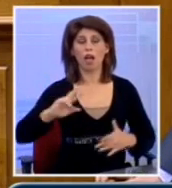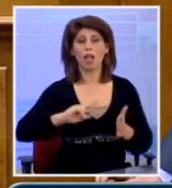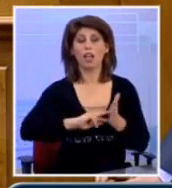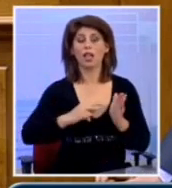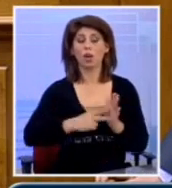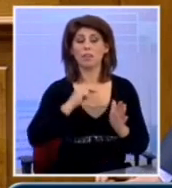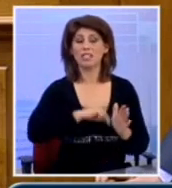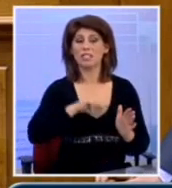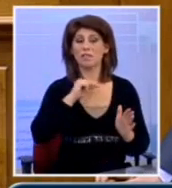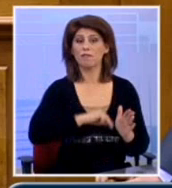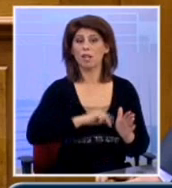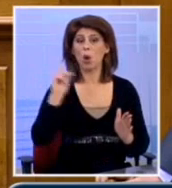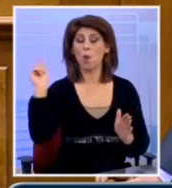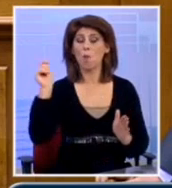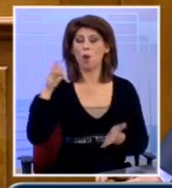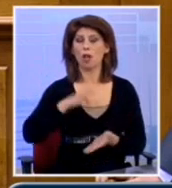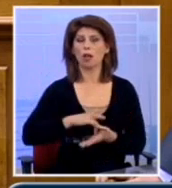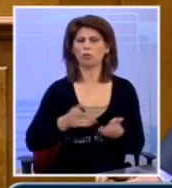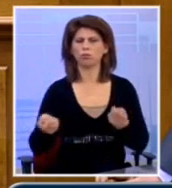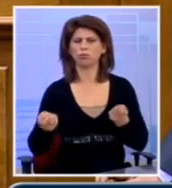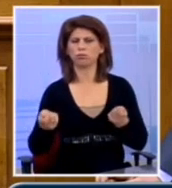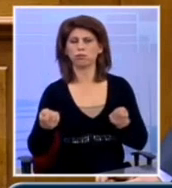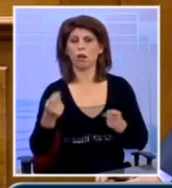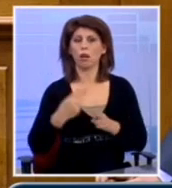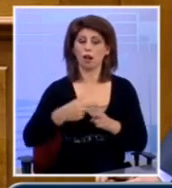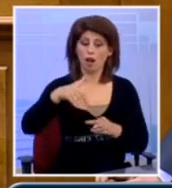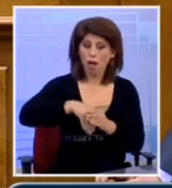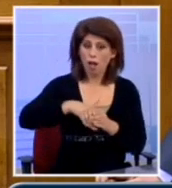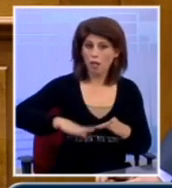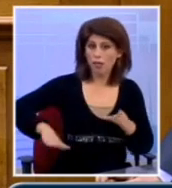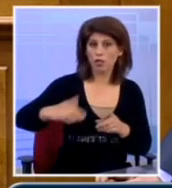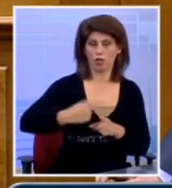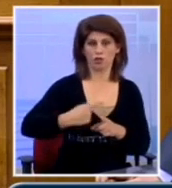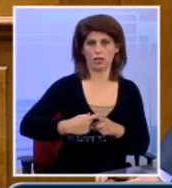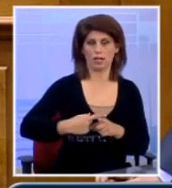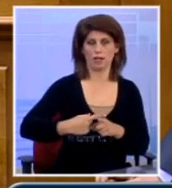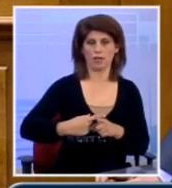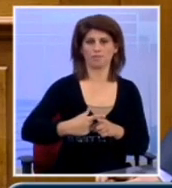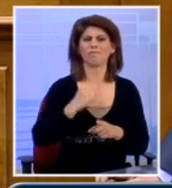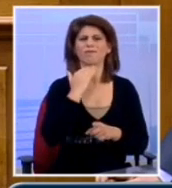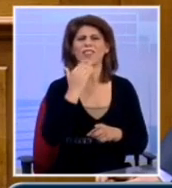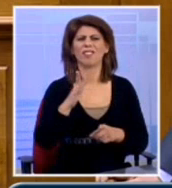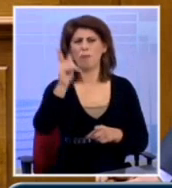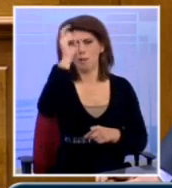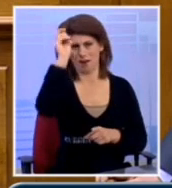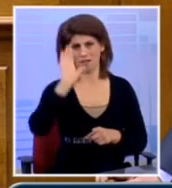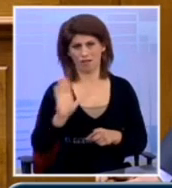οικονομικά συμφέροντα και πολιτικά κέντρα, κυρίως μέσα στη χώρα, που δεν μπορούν να